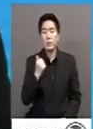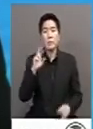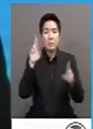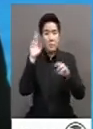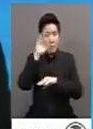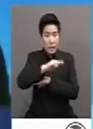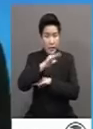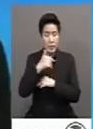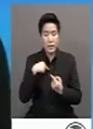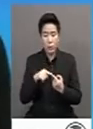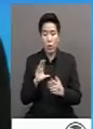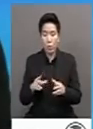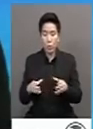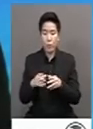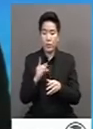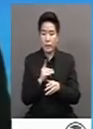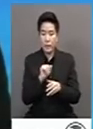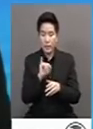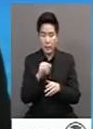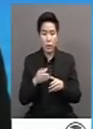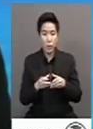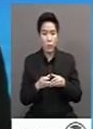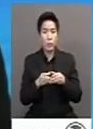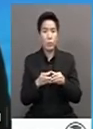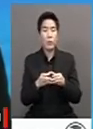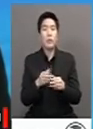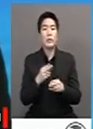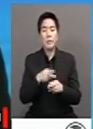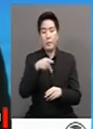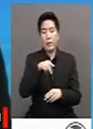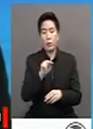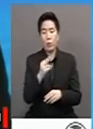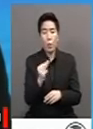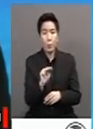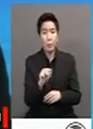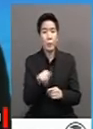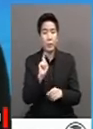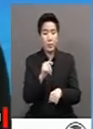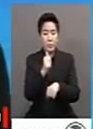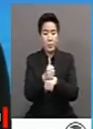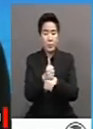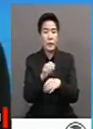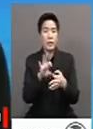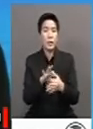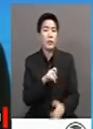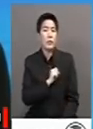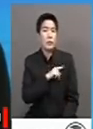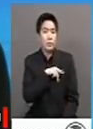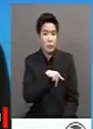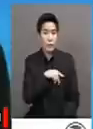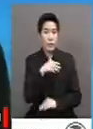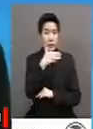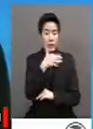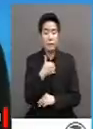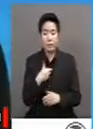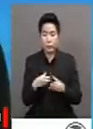านมาทาง DSI ก็ไปพร้อมกับคณะของคุณพนมสอนศิลป์ซึ่งเป็นผู้อำนวยการสำนักงานพระพุทธศาสนาแห่งชาติ